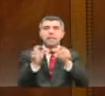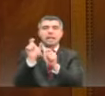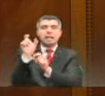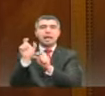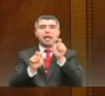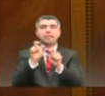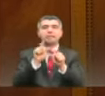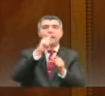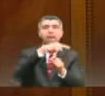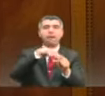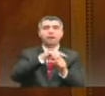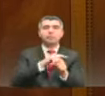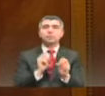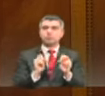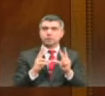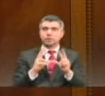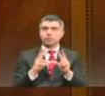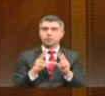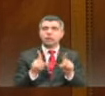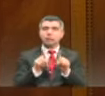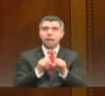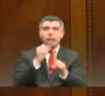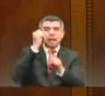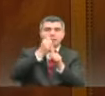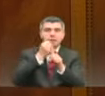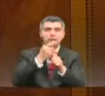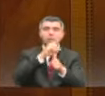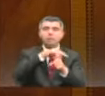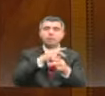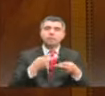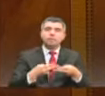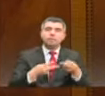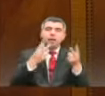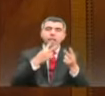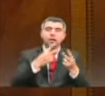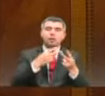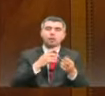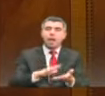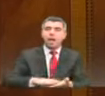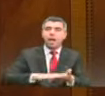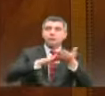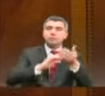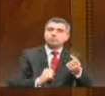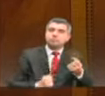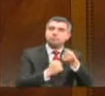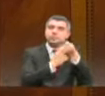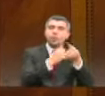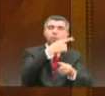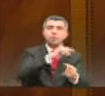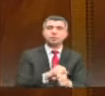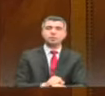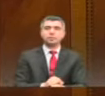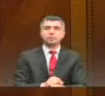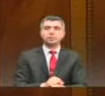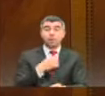والمواطنين لتعزيز فرص الإصلاح وترصيد مكتسباته ورفع وتيرة إنجازه.